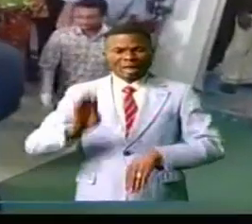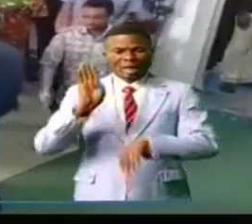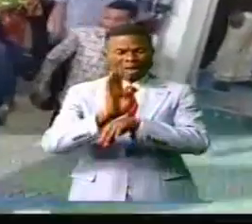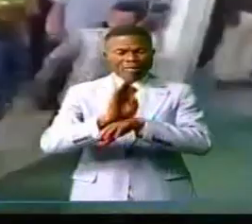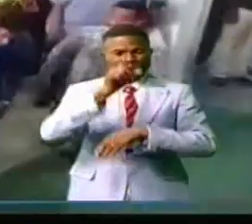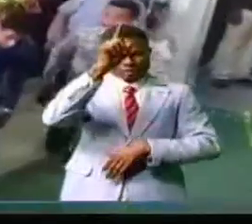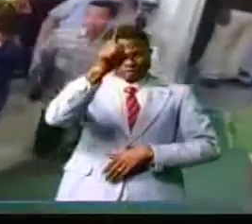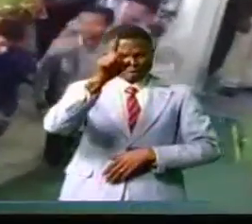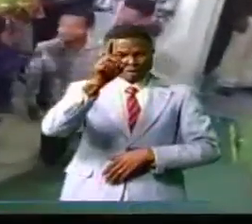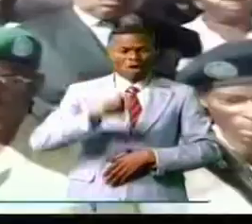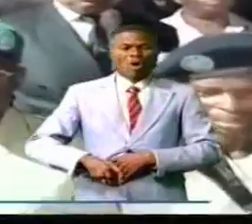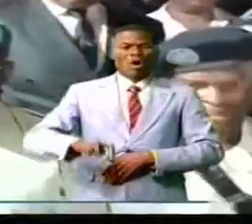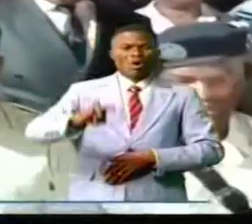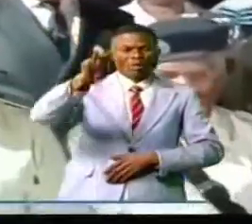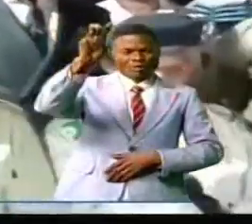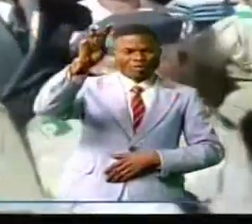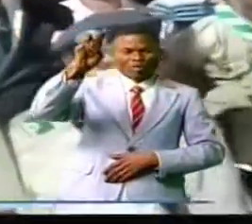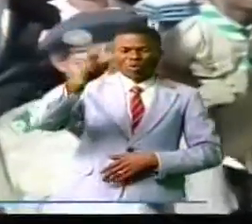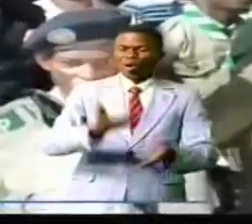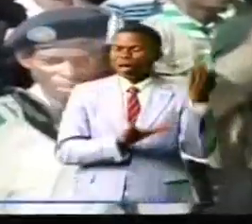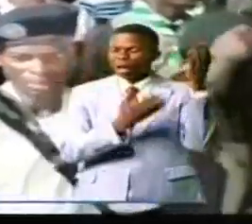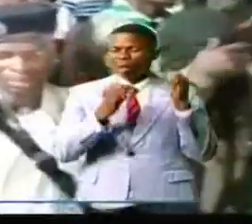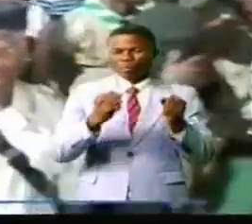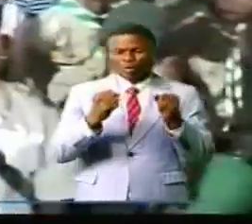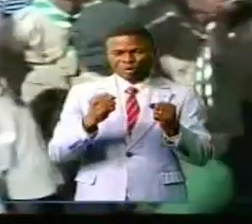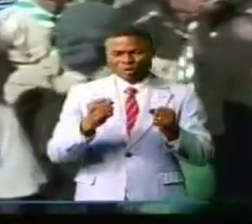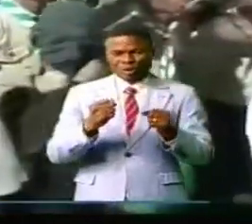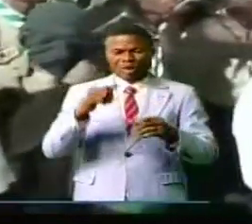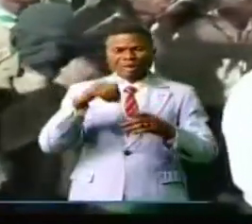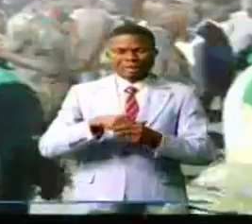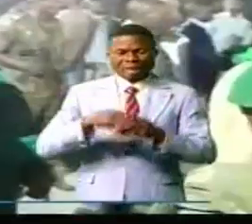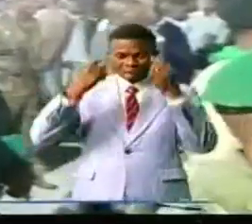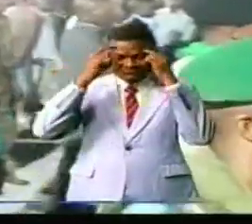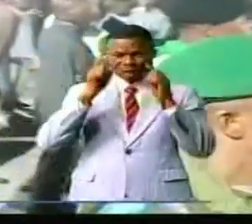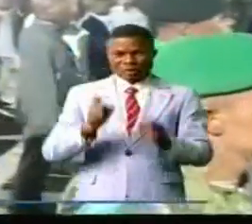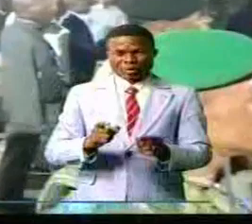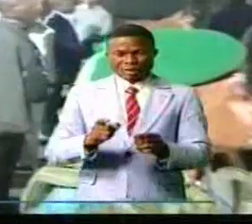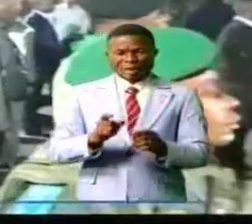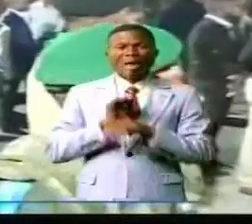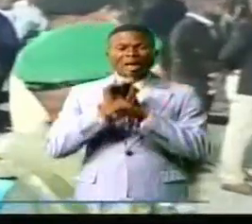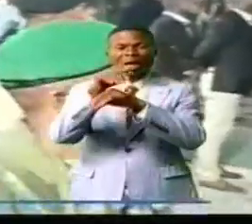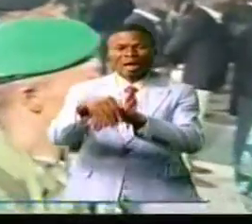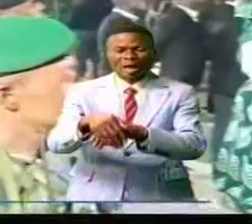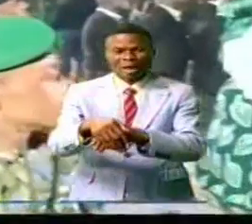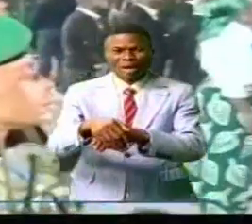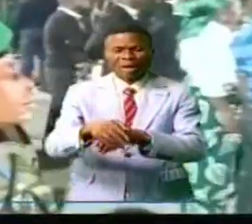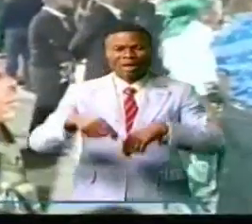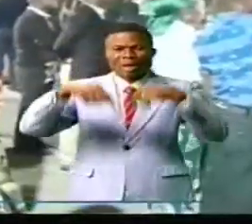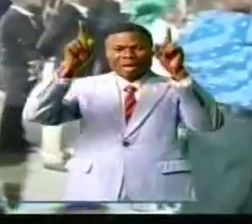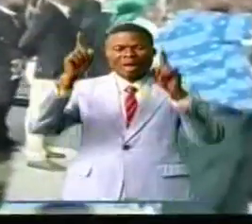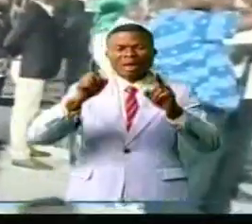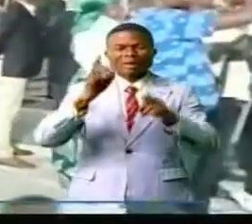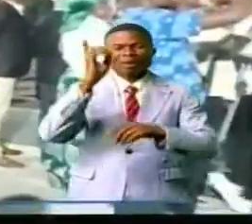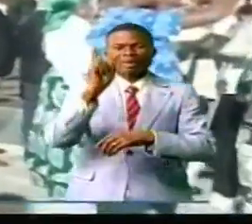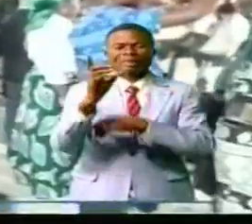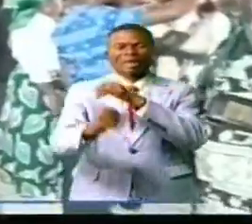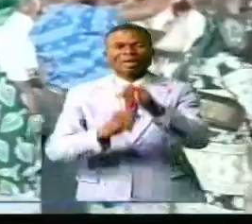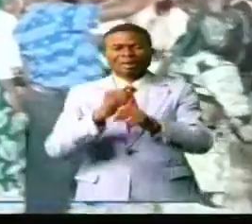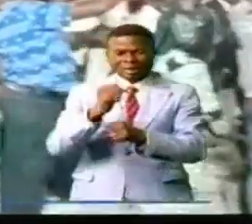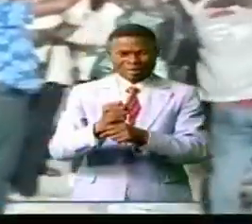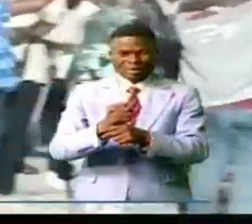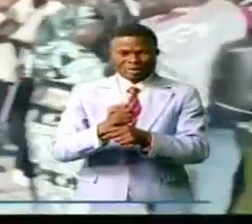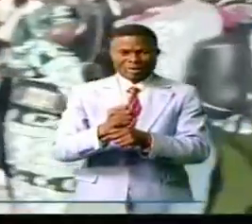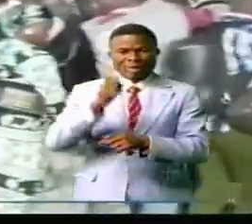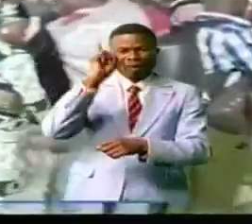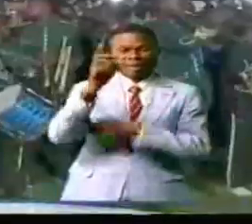Congo-Brazzaville. Un voyage à haute portée symbolique dans la mesure où il intervient en pleine année jubilière, c'est-à-dire